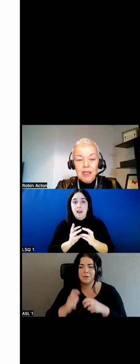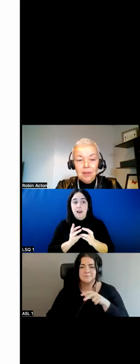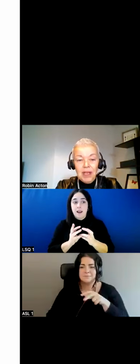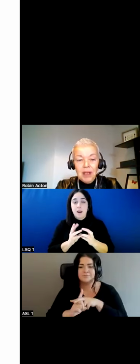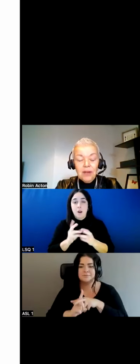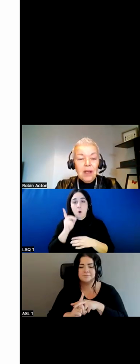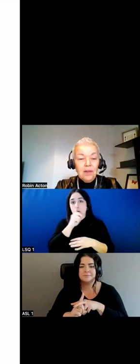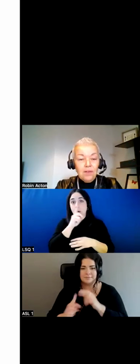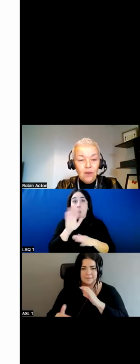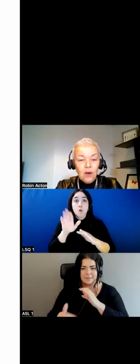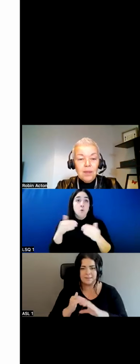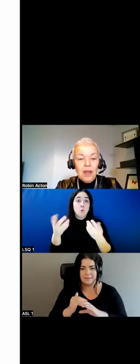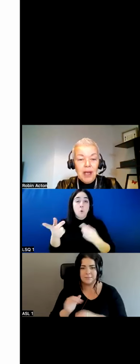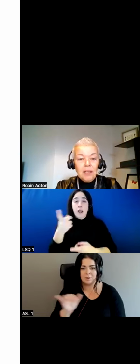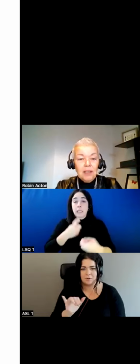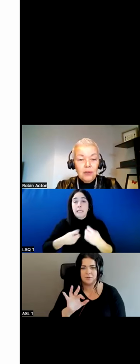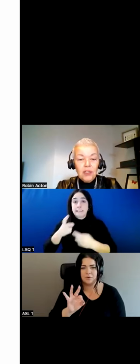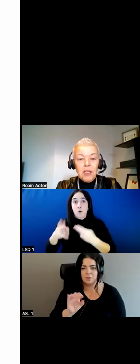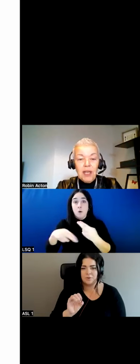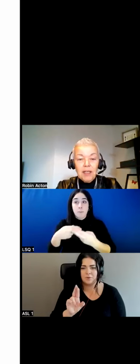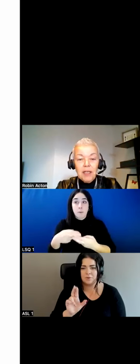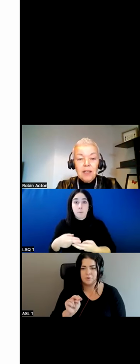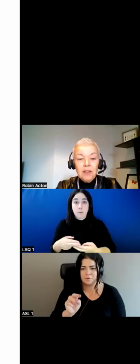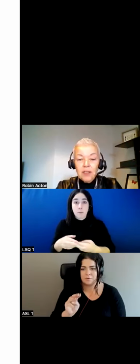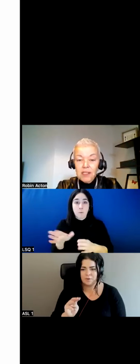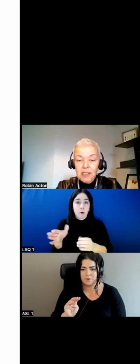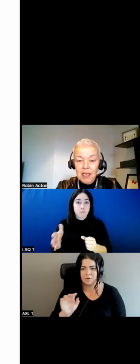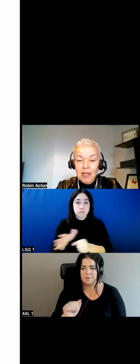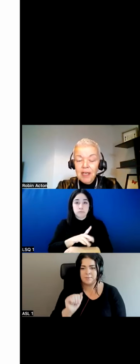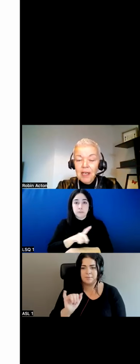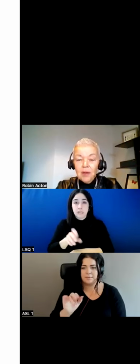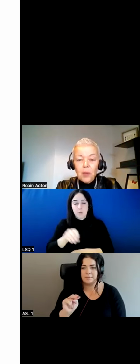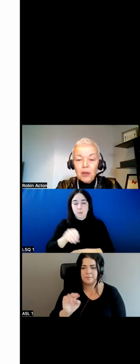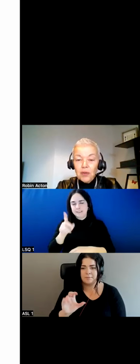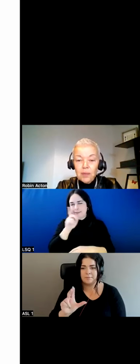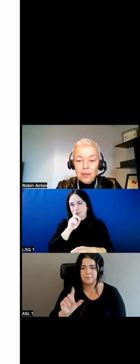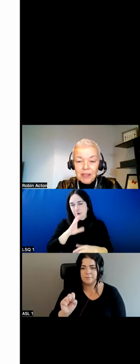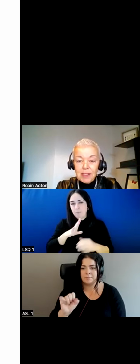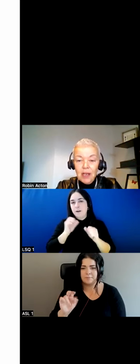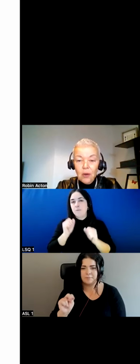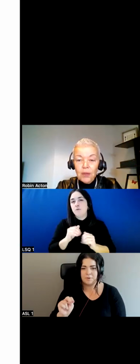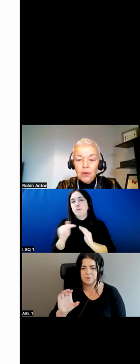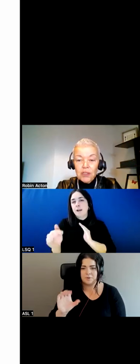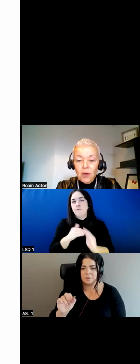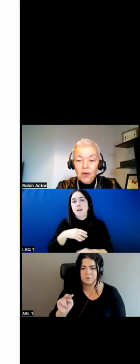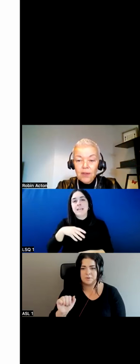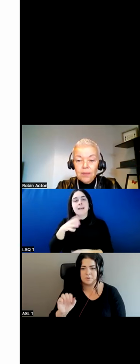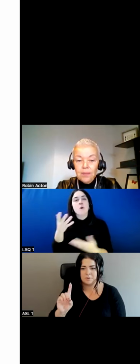questions. Si vous avez des difficultés techniques, envoyez-nous un courriel à l'adresse